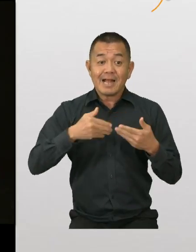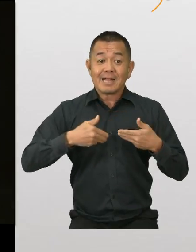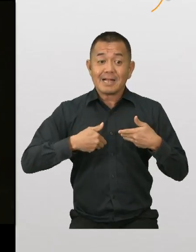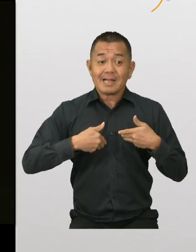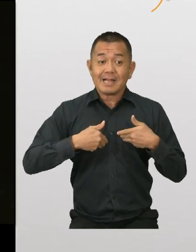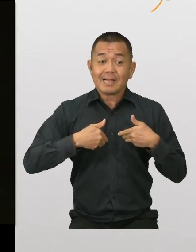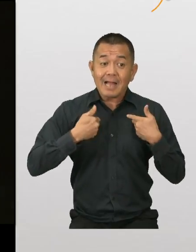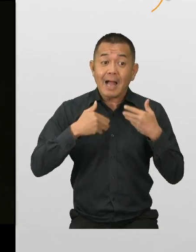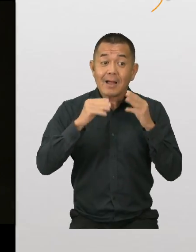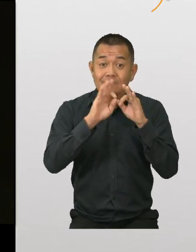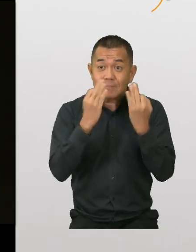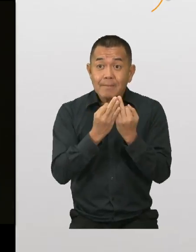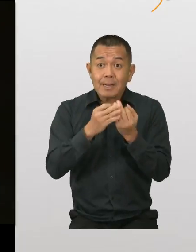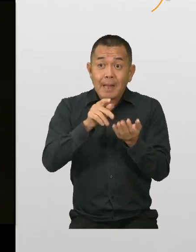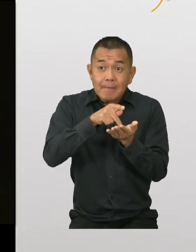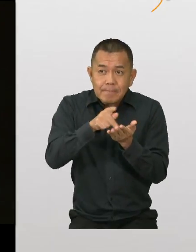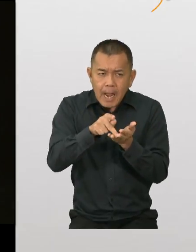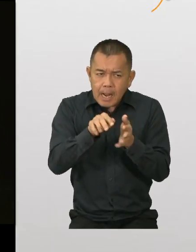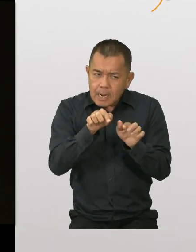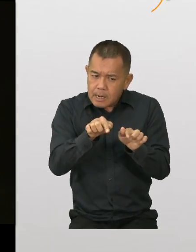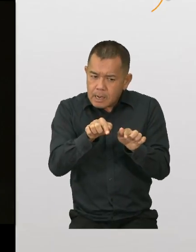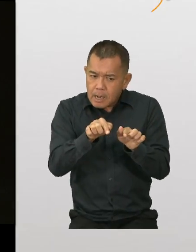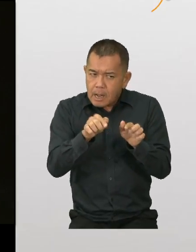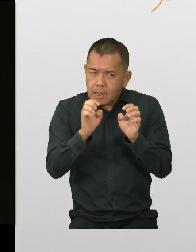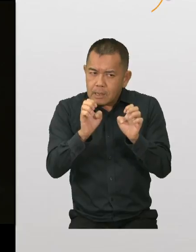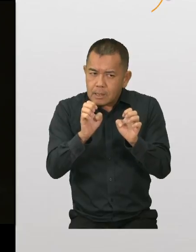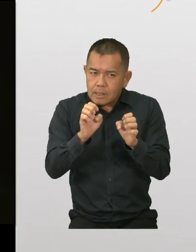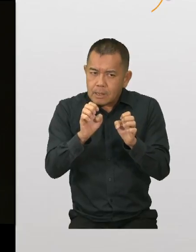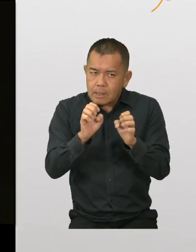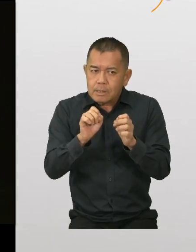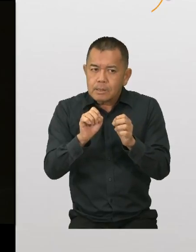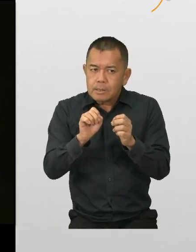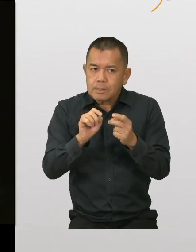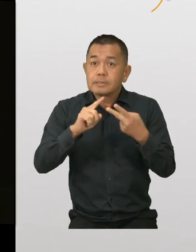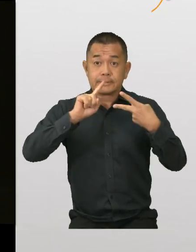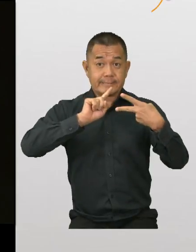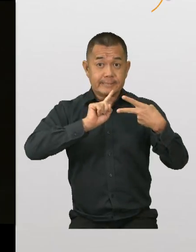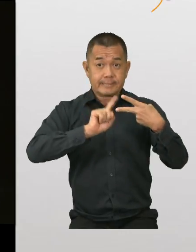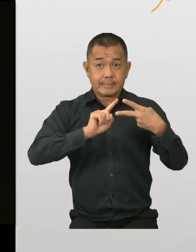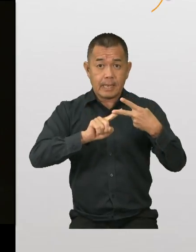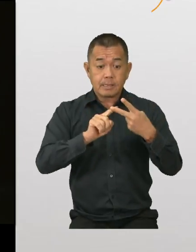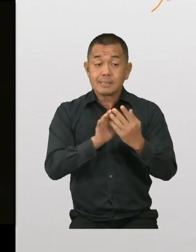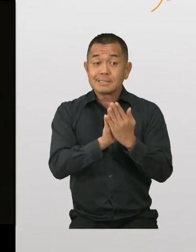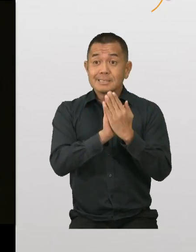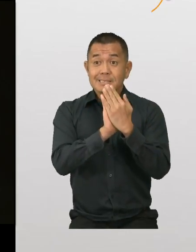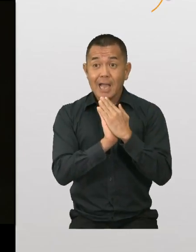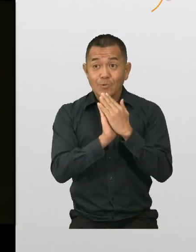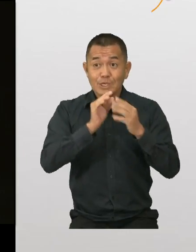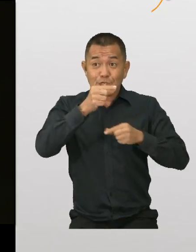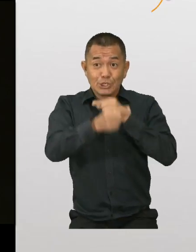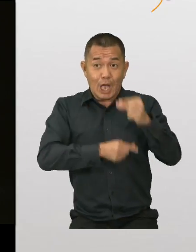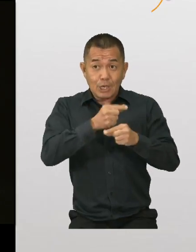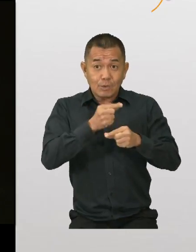education costs. 第二是夹心层， Second, there is the sandwiched generation looking after their children and